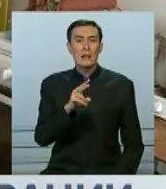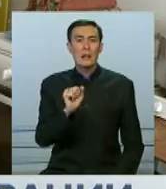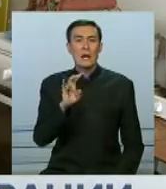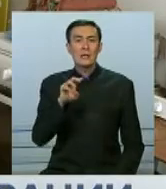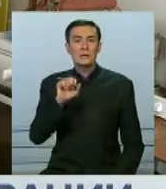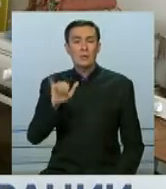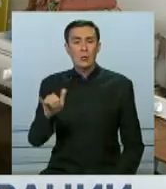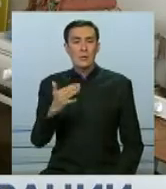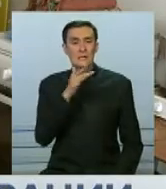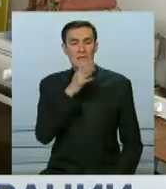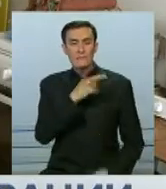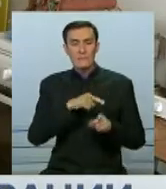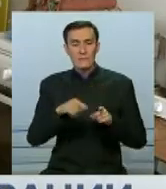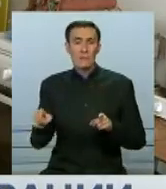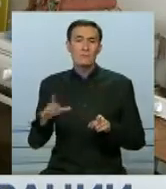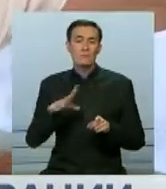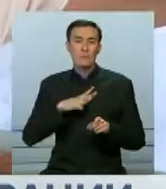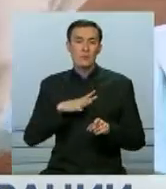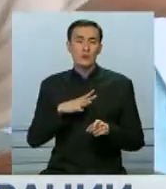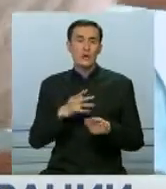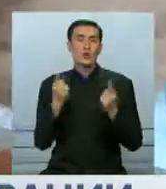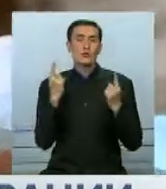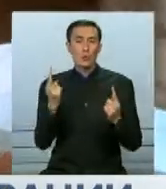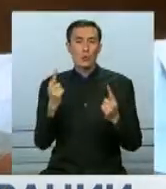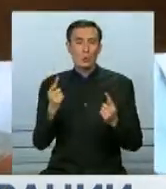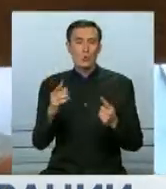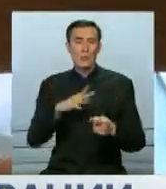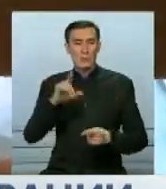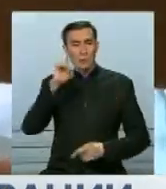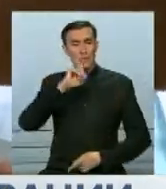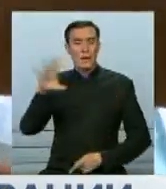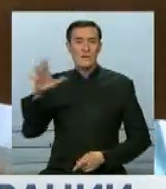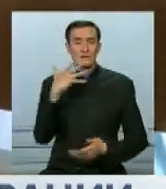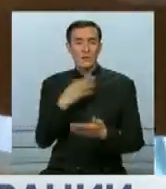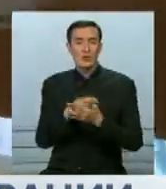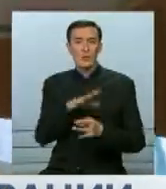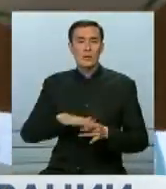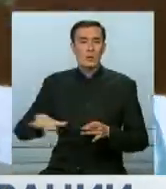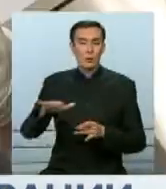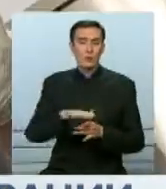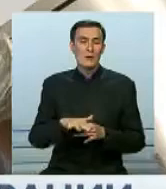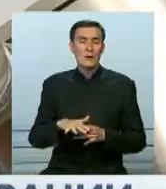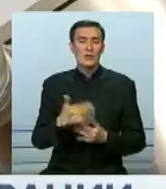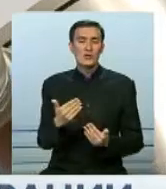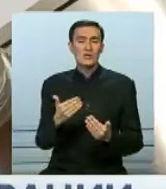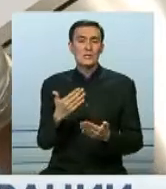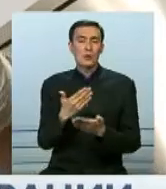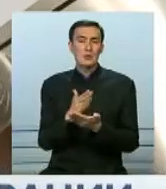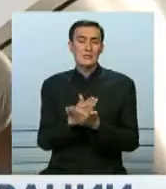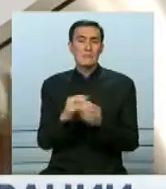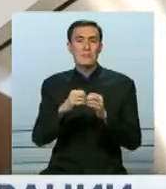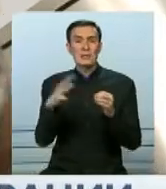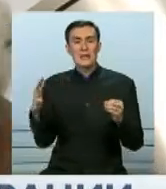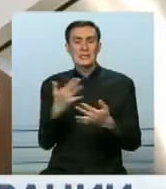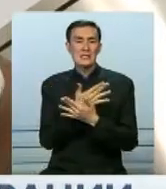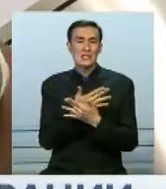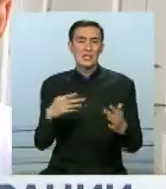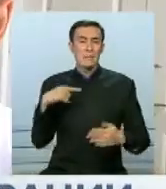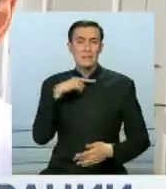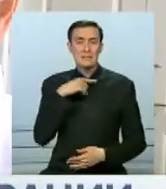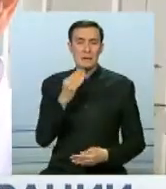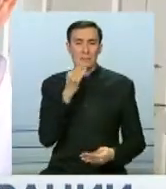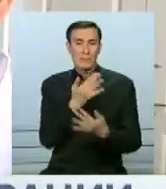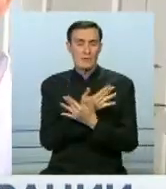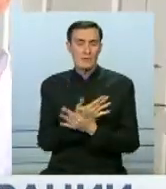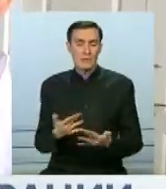за несколько лет своего существования уже получила широкую популярность в районе. Сейчас в меню полтора десятка видов различных мясных полуфабрикатов.